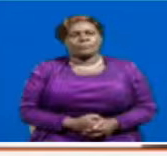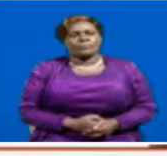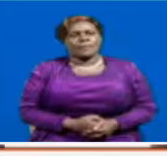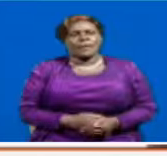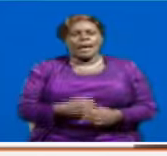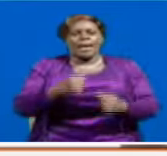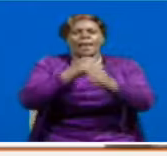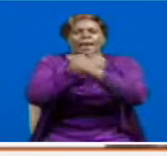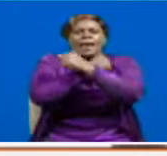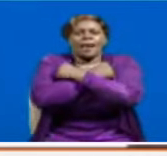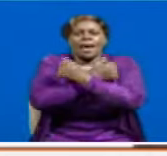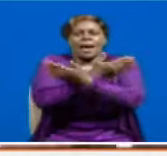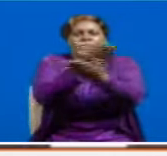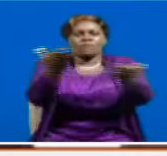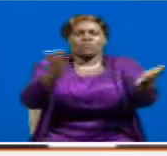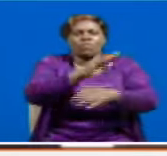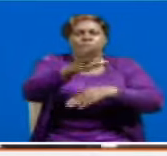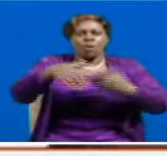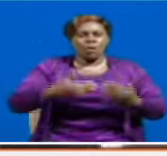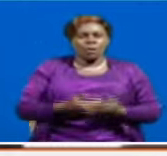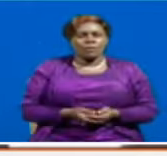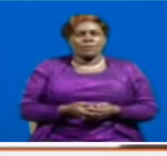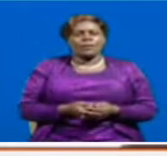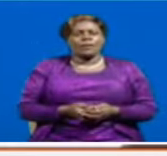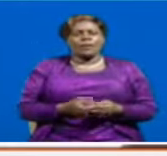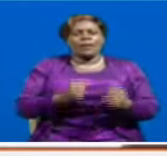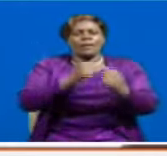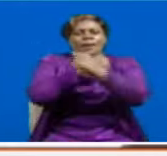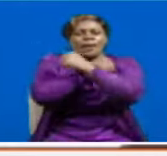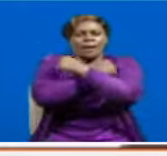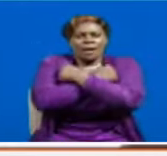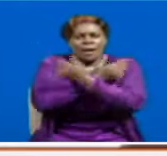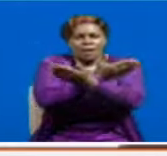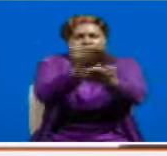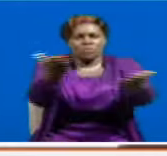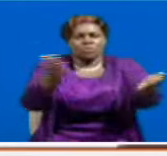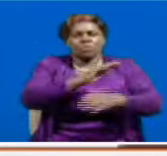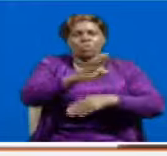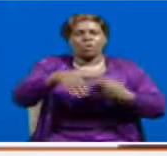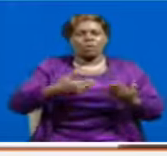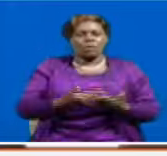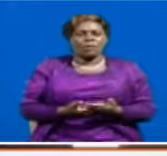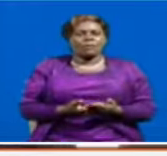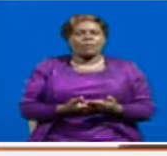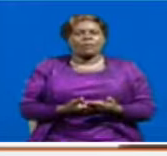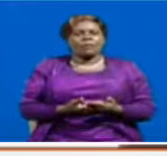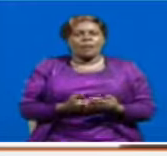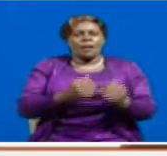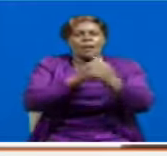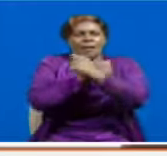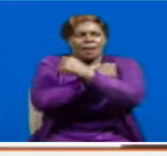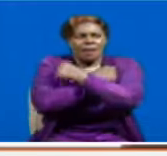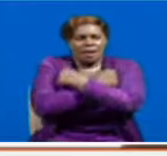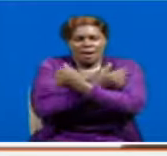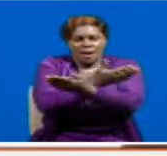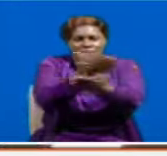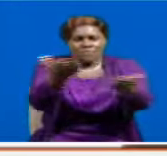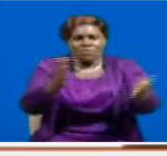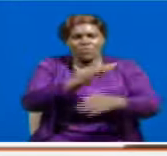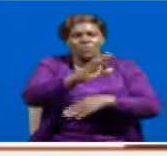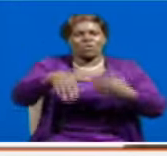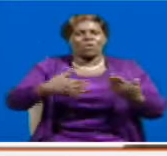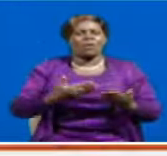I love you all. I love you all. I love you